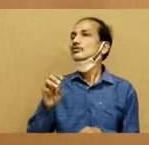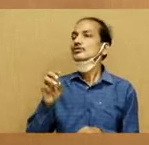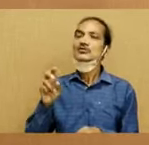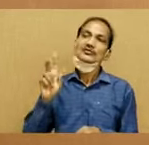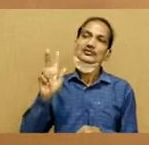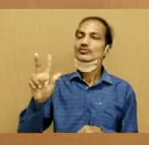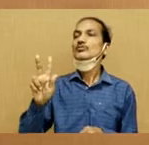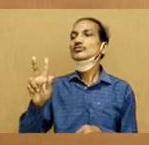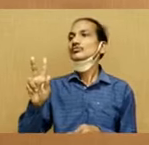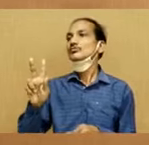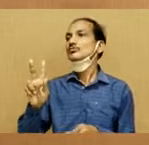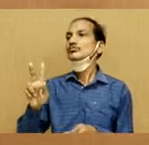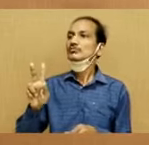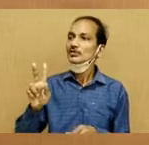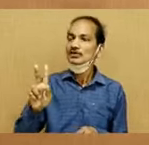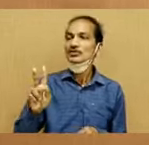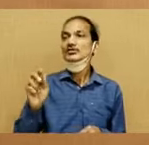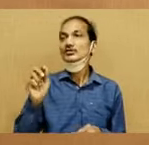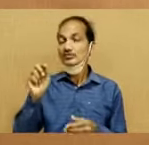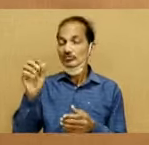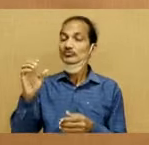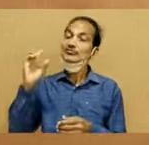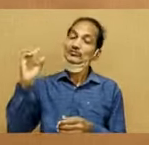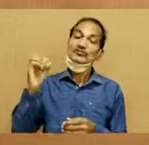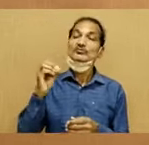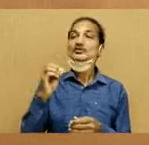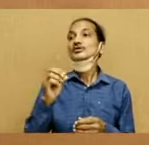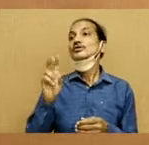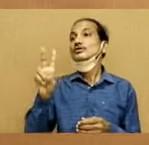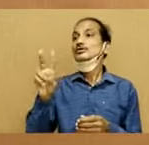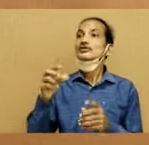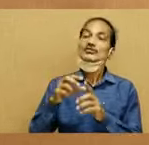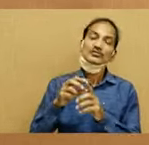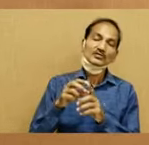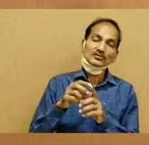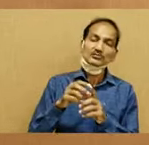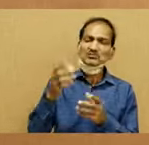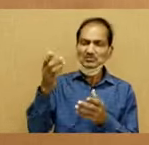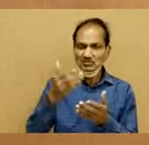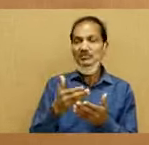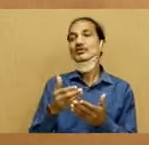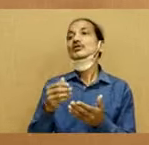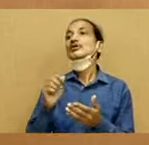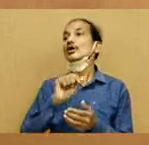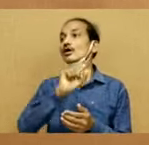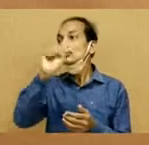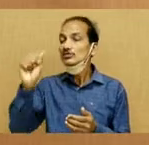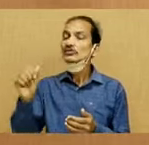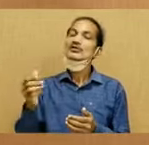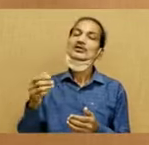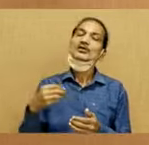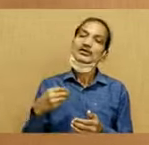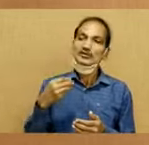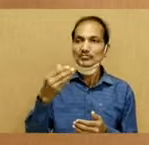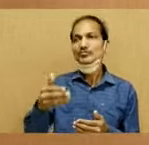ସାମ୍ନାରେ ଆଣିକି ପହଞ୍ଚିବି ଏବଂ ସେ ବିଷୟରେ ବିଶ୍ୱ ସ୍ୱାସ୍ଥ୍ୟ ସଂସ୍ଥା ତଥା